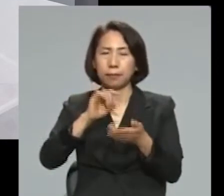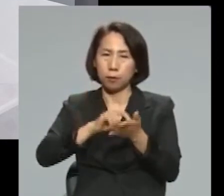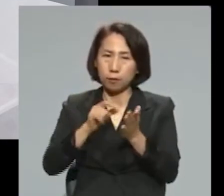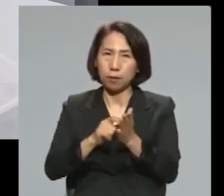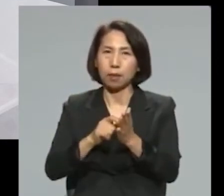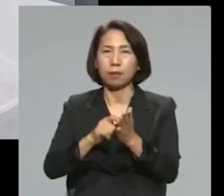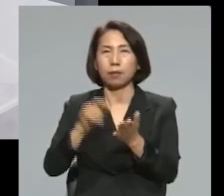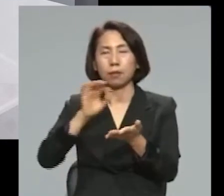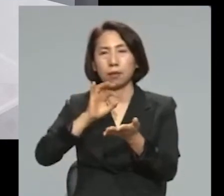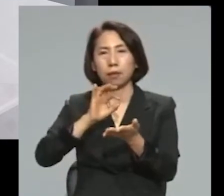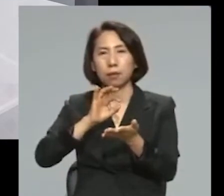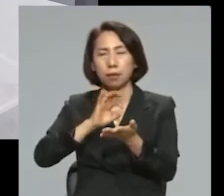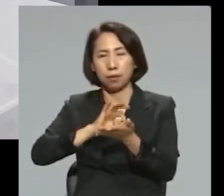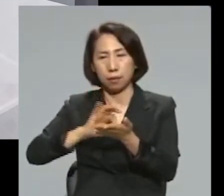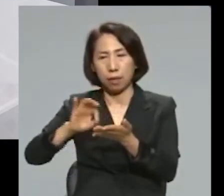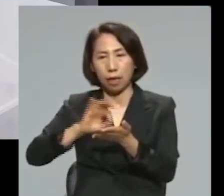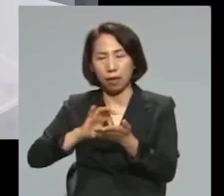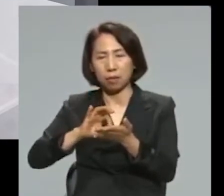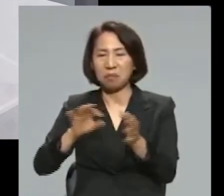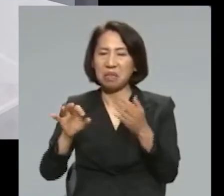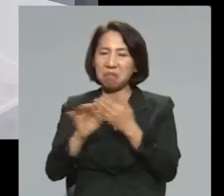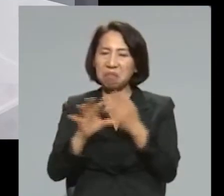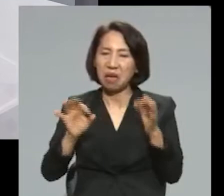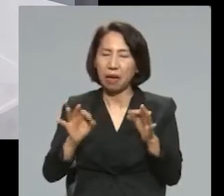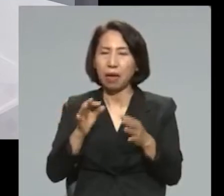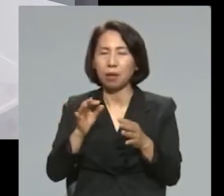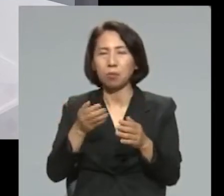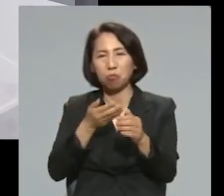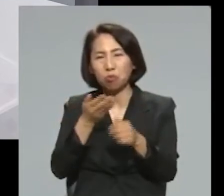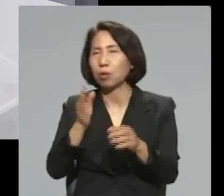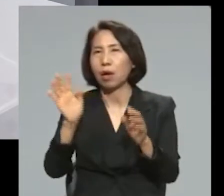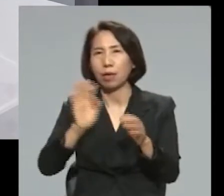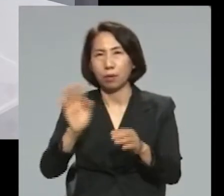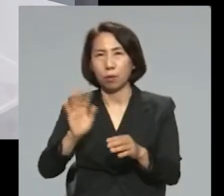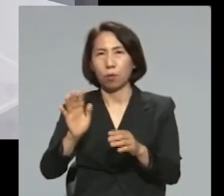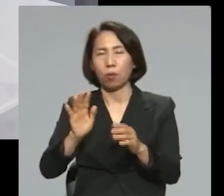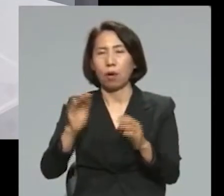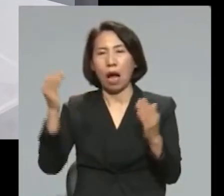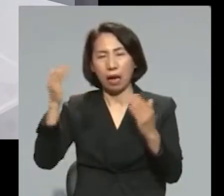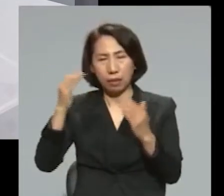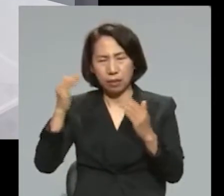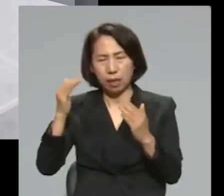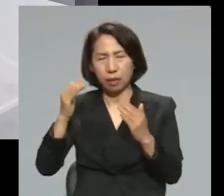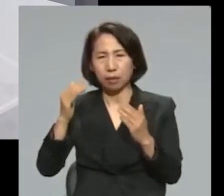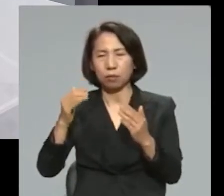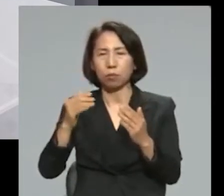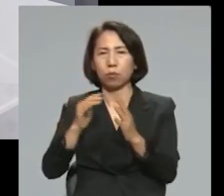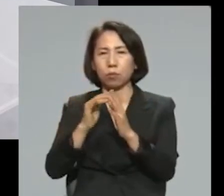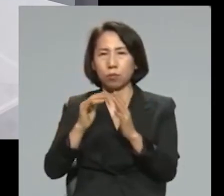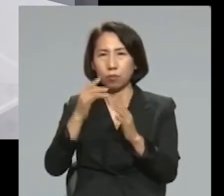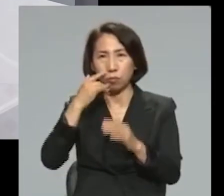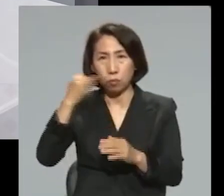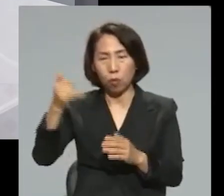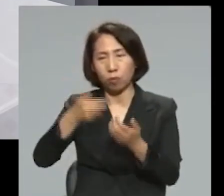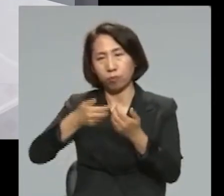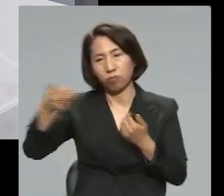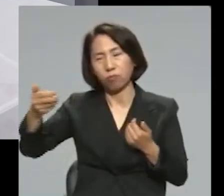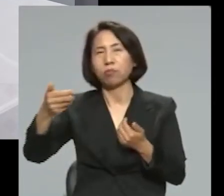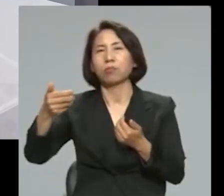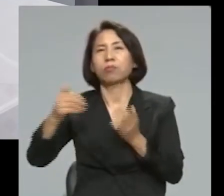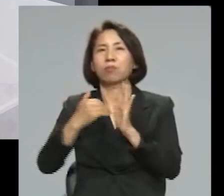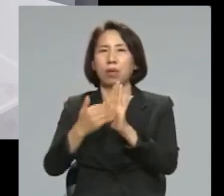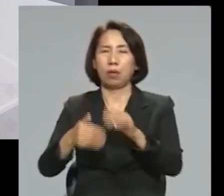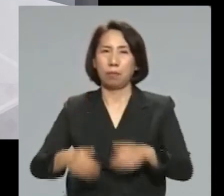시적절한 당근책으로 이용하여 학생 및 학부모의 인구 유출을 막아야 한다고 생각합니다. 대가야